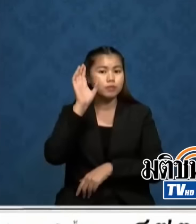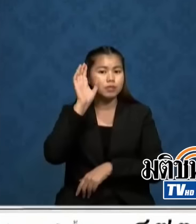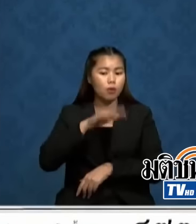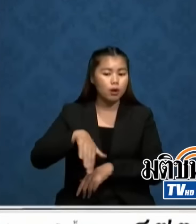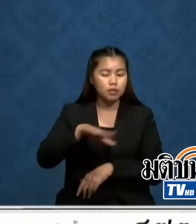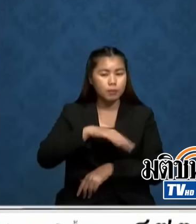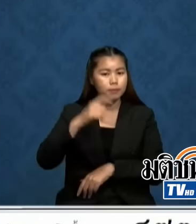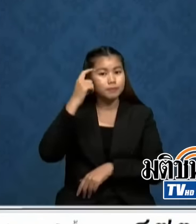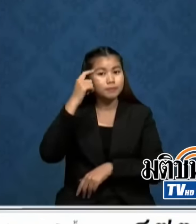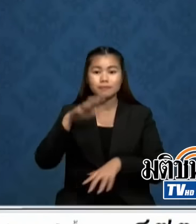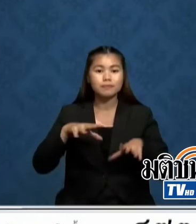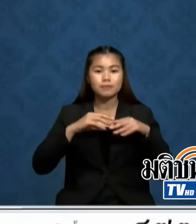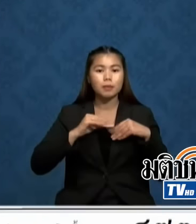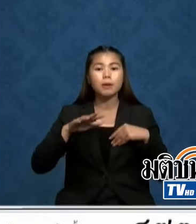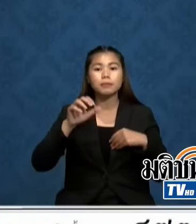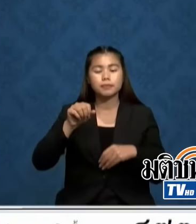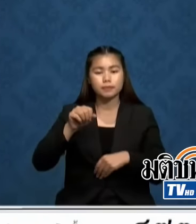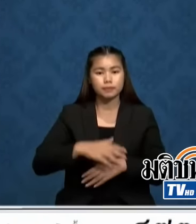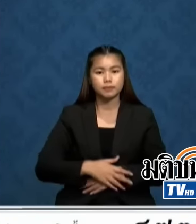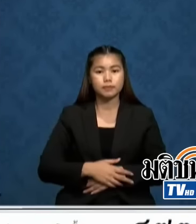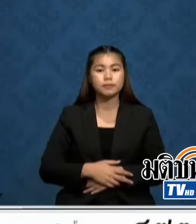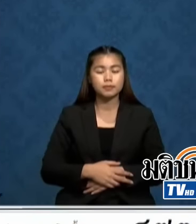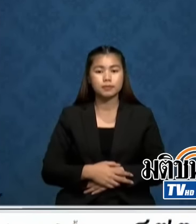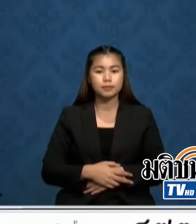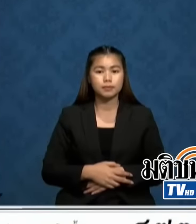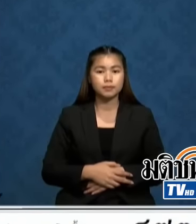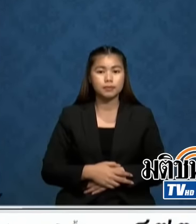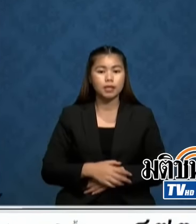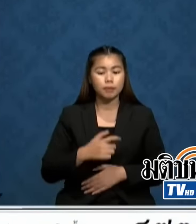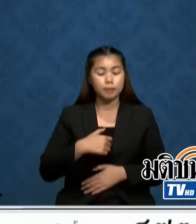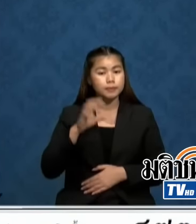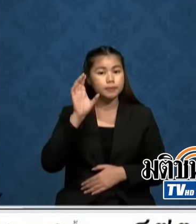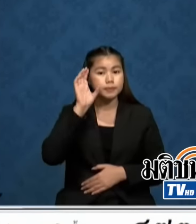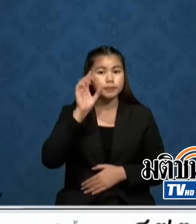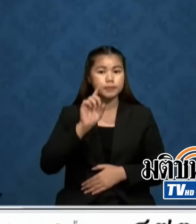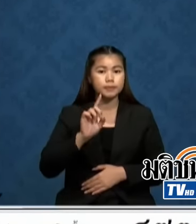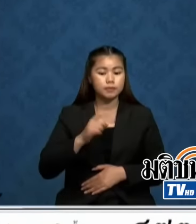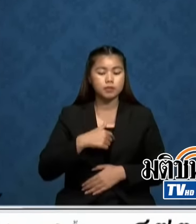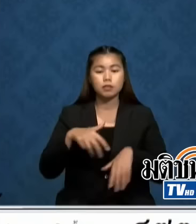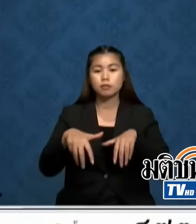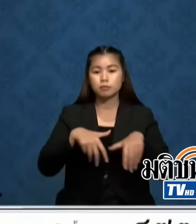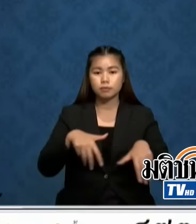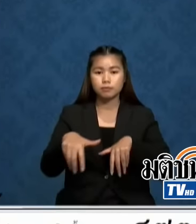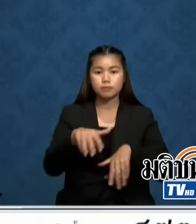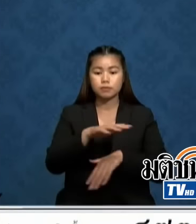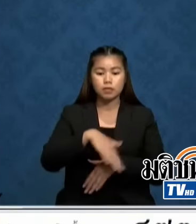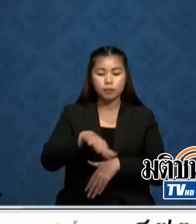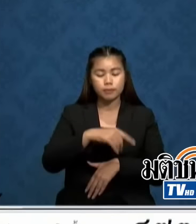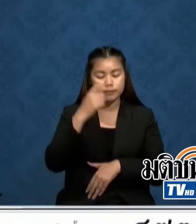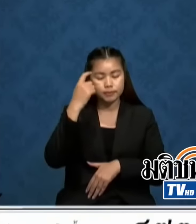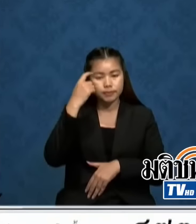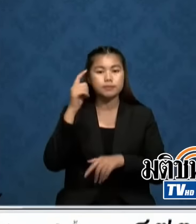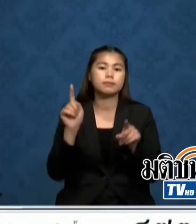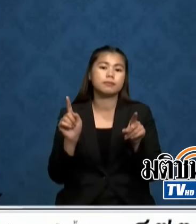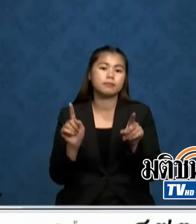ท่านในที่นี้ไม่ยอมรับกับสิ่งแน่ๆครับสิ่งนี้แน่ๆครับและผมก็เชื่อว่าผู้แทนทุกๆท่านในที่นี้ก็ก็เห็นตรง